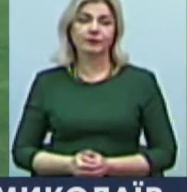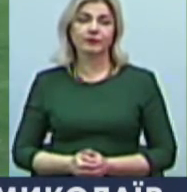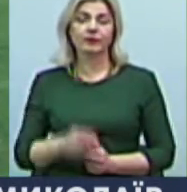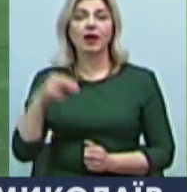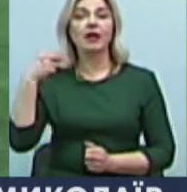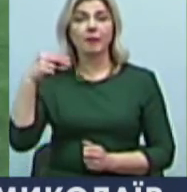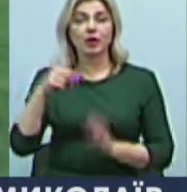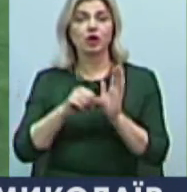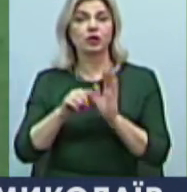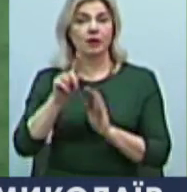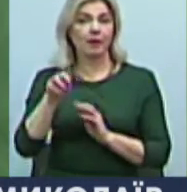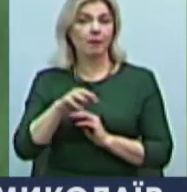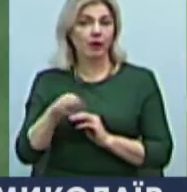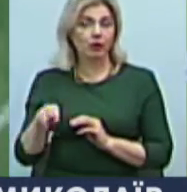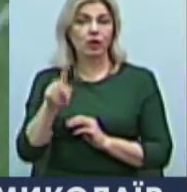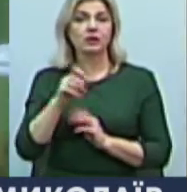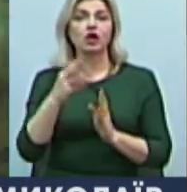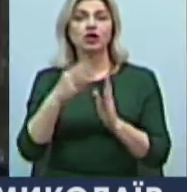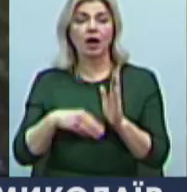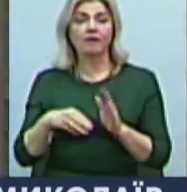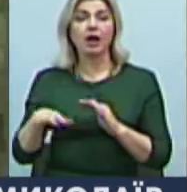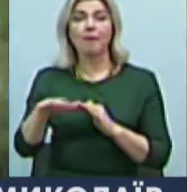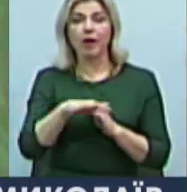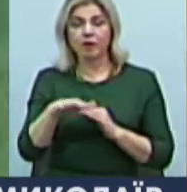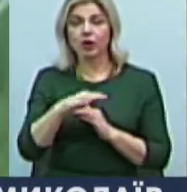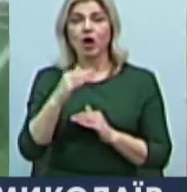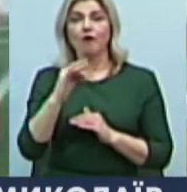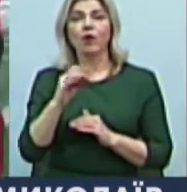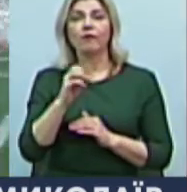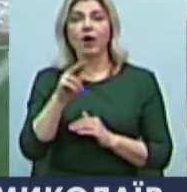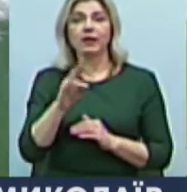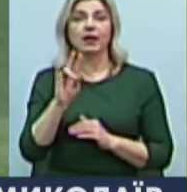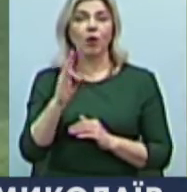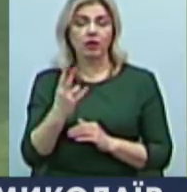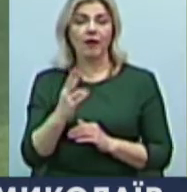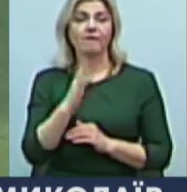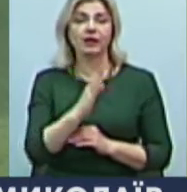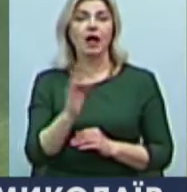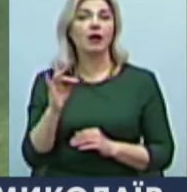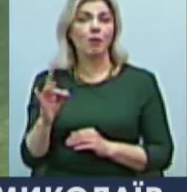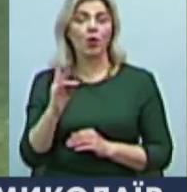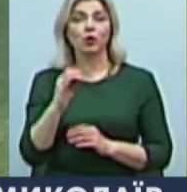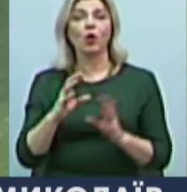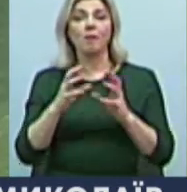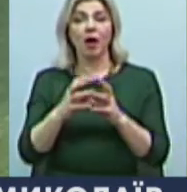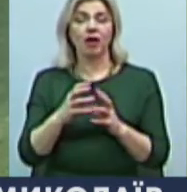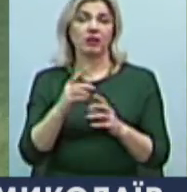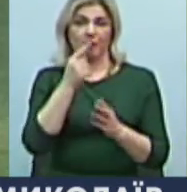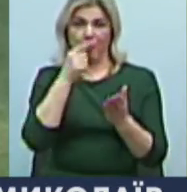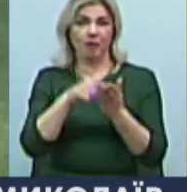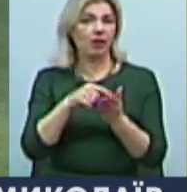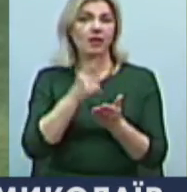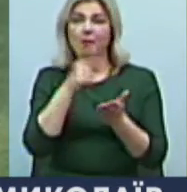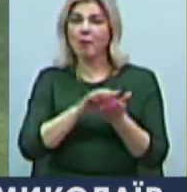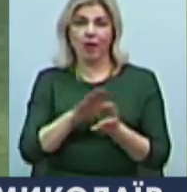на 61-й хвилині з-за меж штрафного майданчика пробував форвард Миколаєва Віталій Рябушко, але м'яч полетів повз воротами. Дніпряни